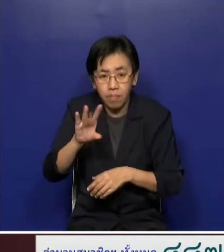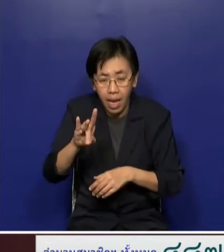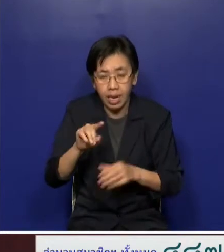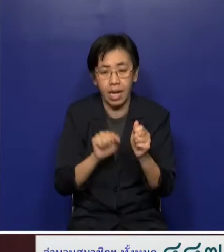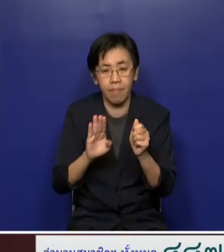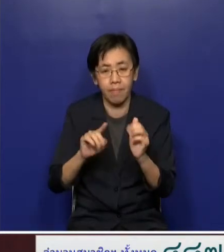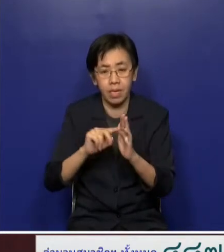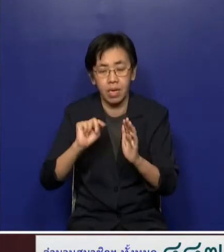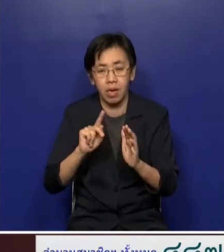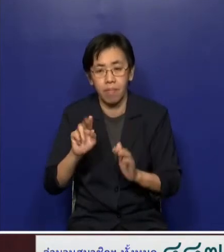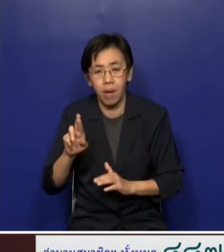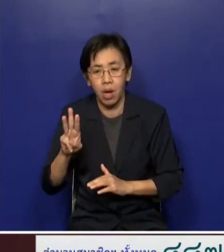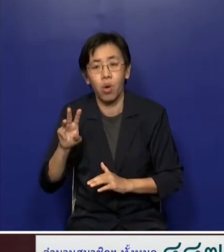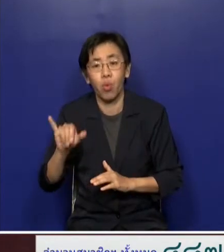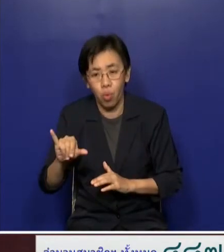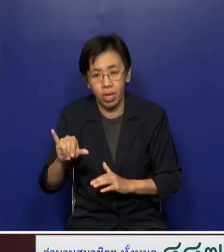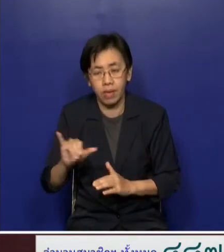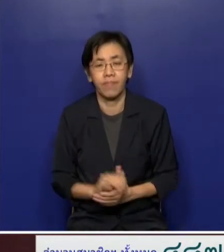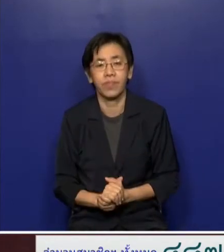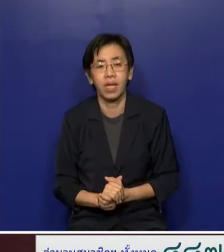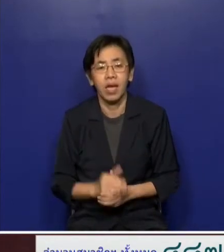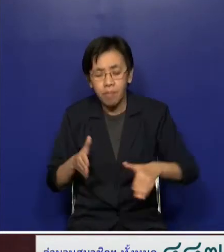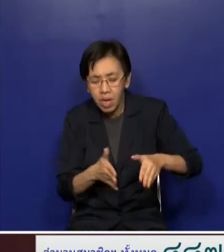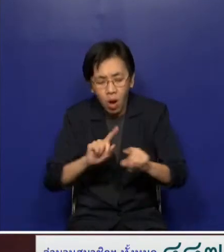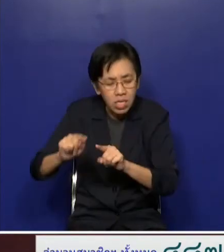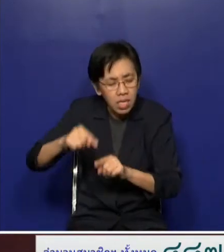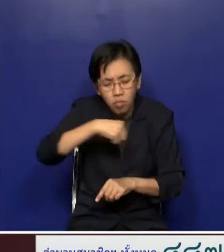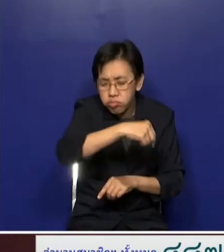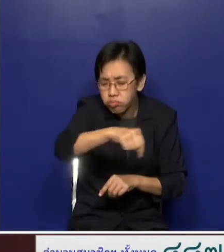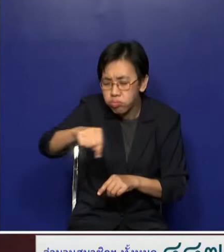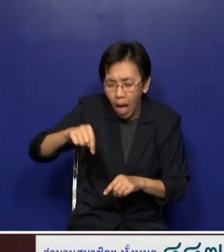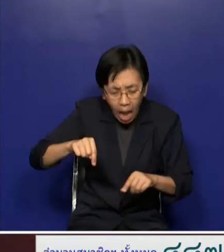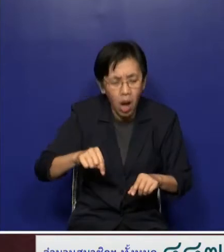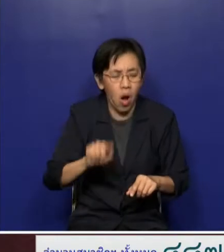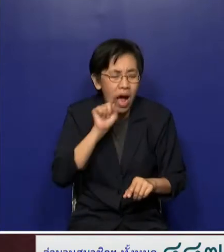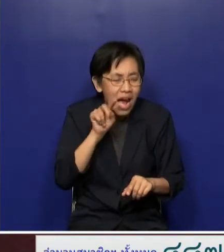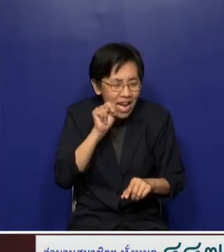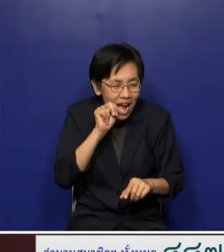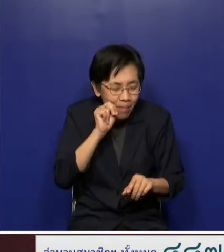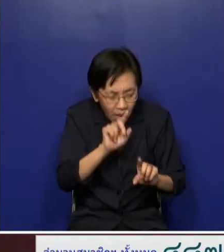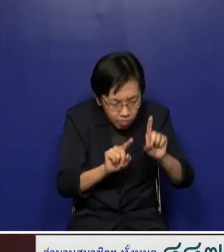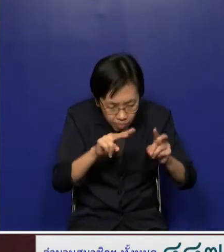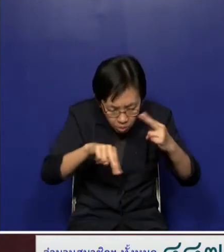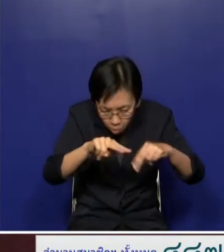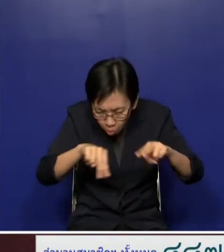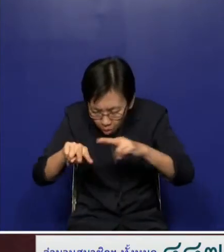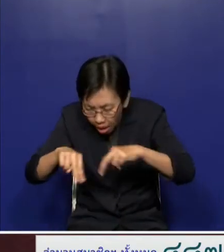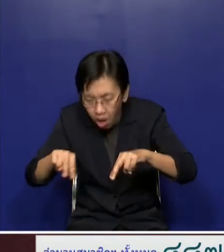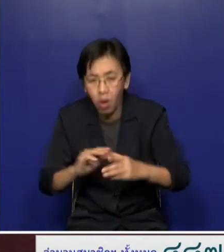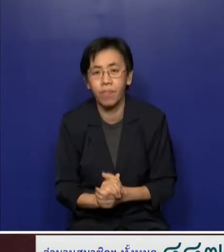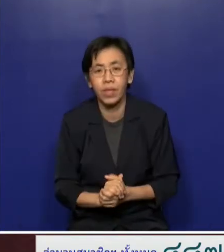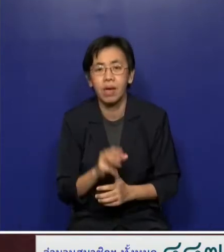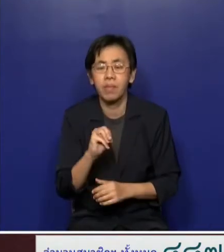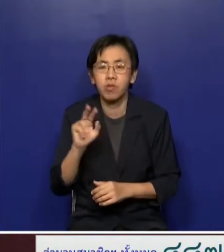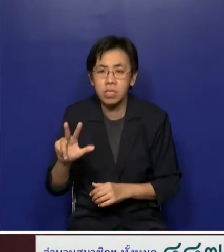วาจะเป็นทาน้บงขนุนองบงกรอกน้อย บักรอกน้อยวัดดวกตบบสีทองของบานจีนหมู่สาม บั